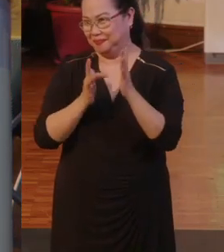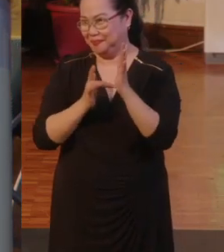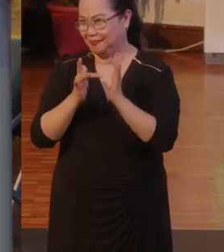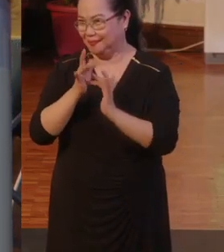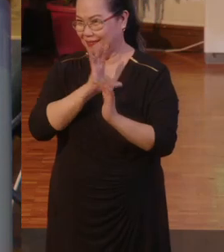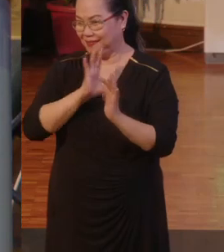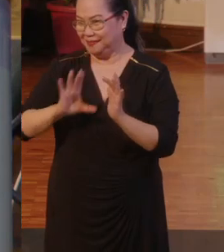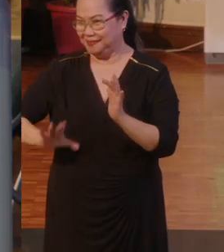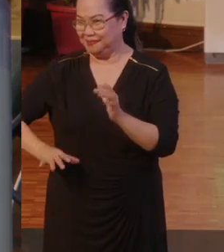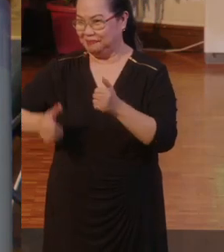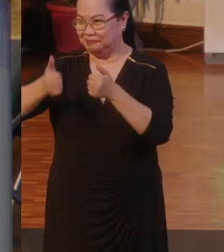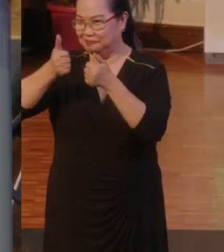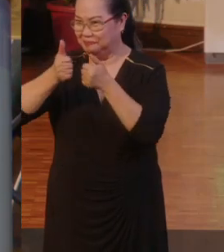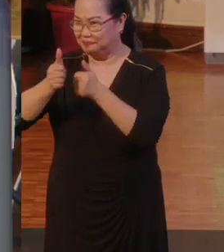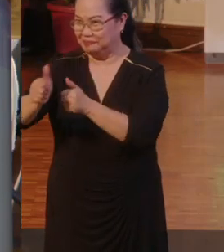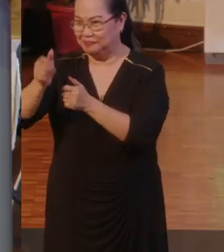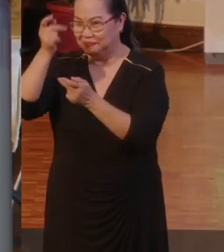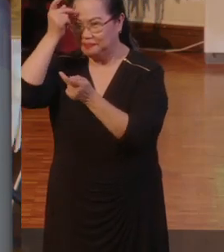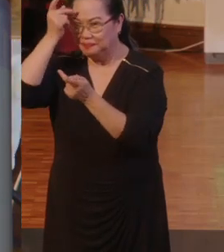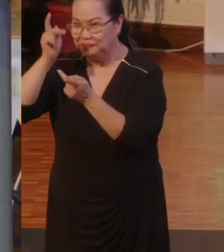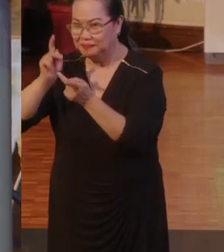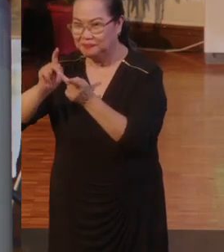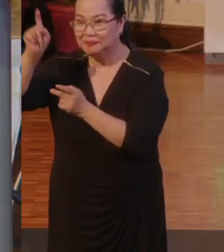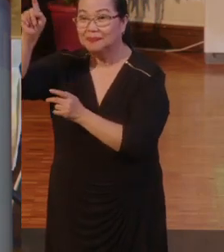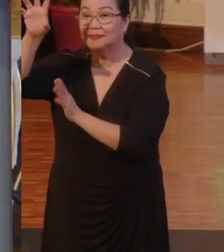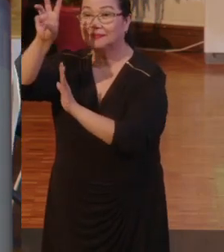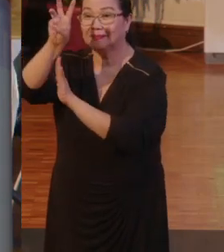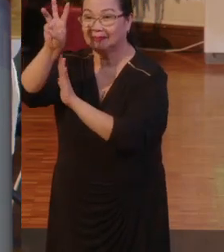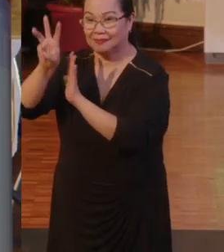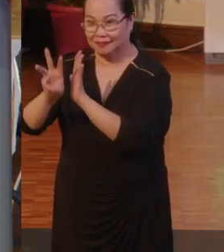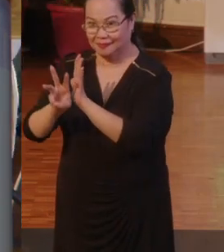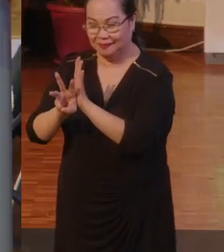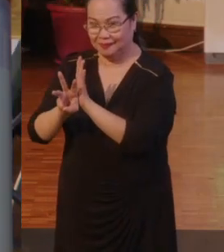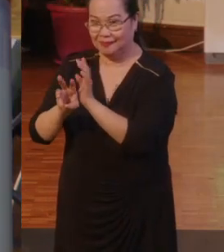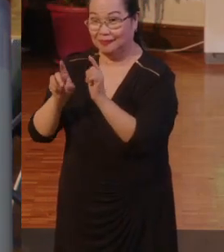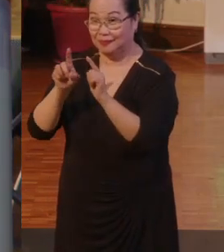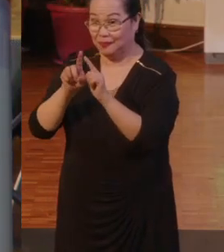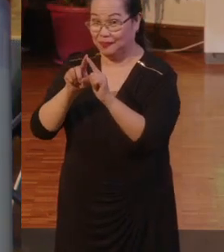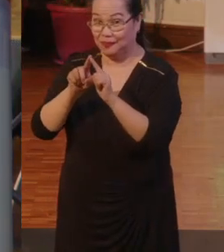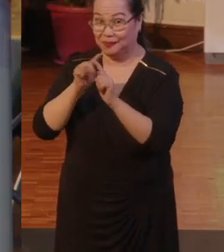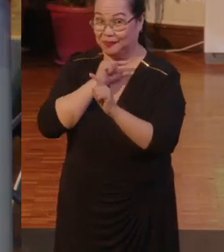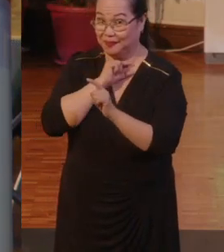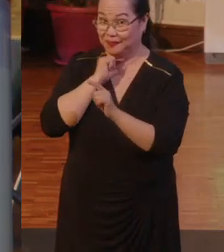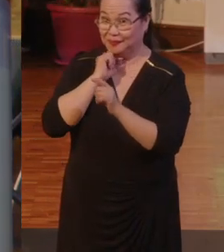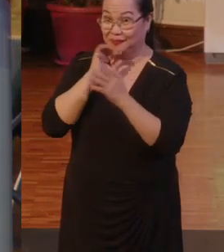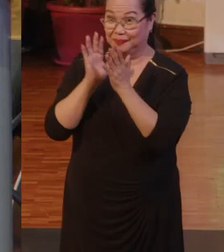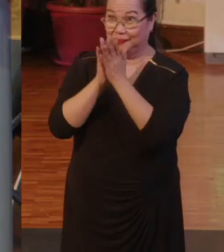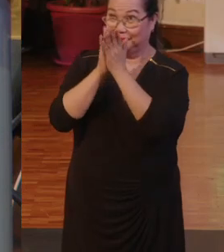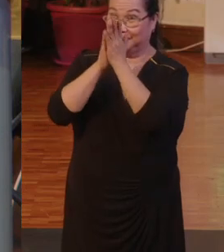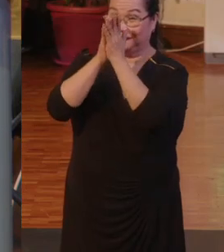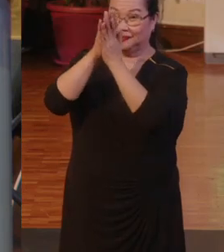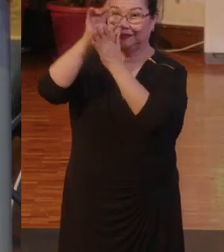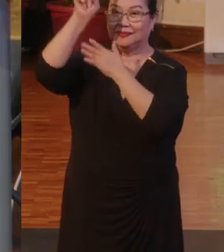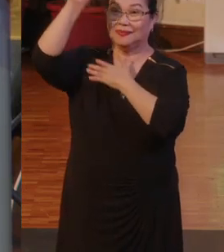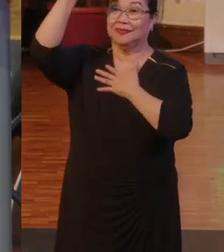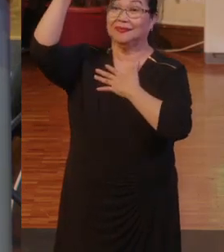Christ, according to the purpose of His will, to the praise of His glorious